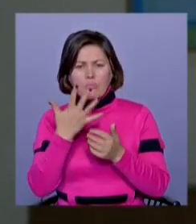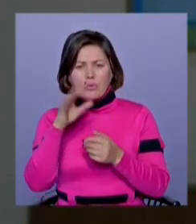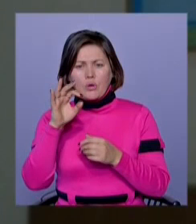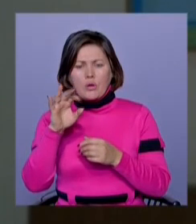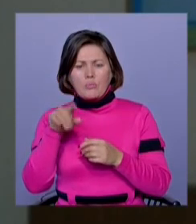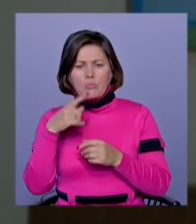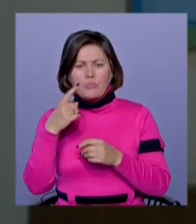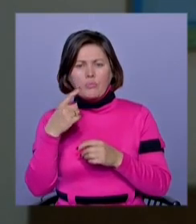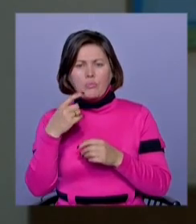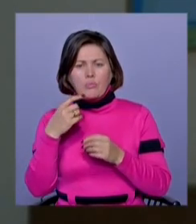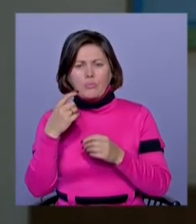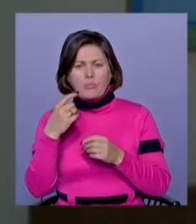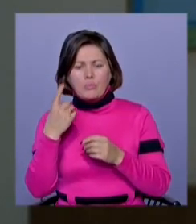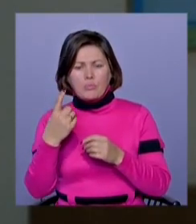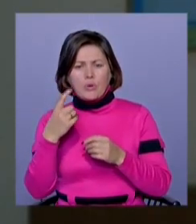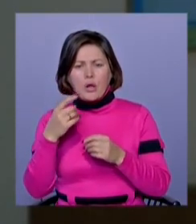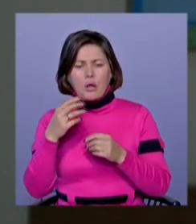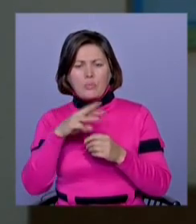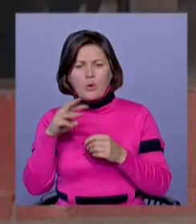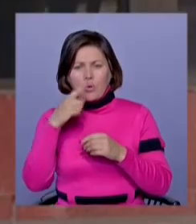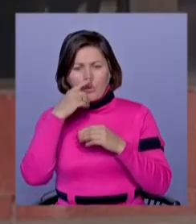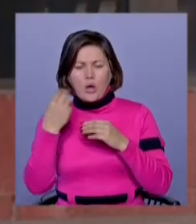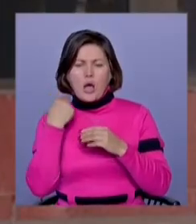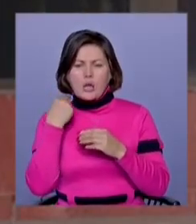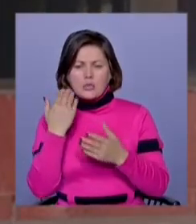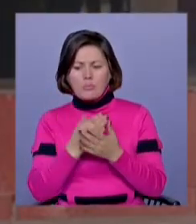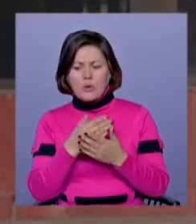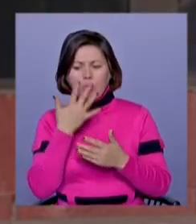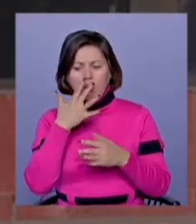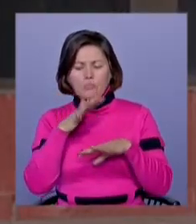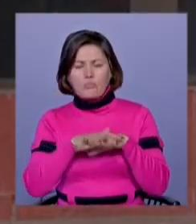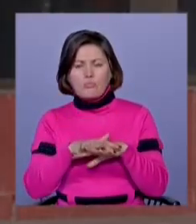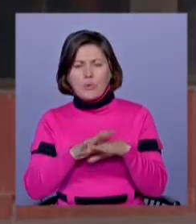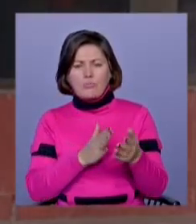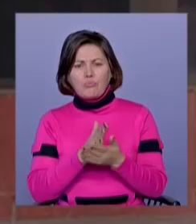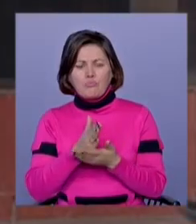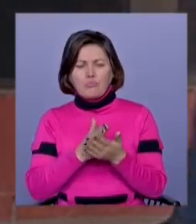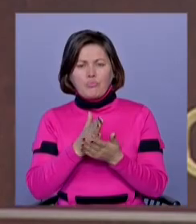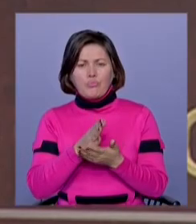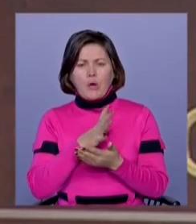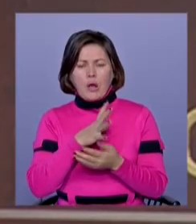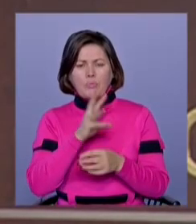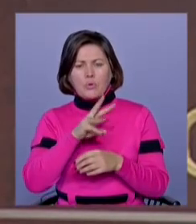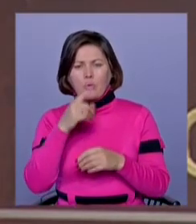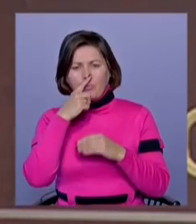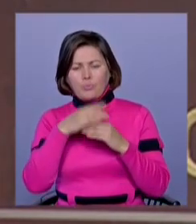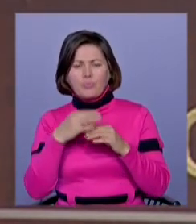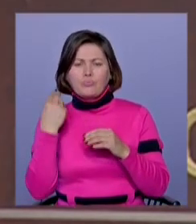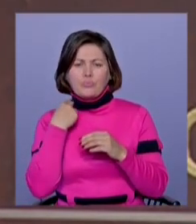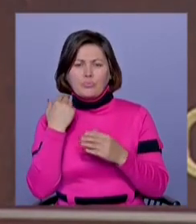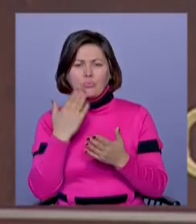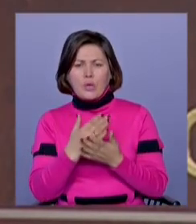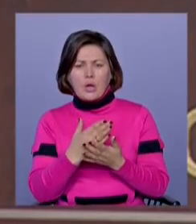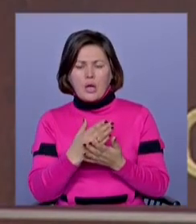5,1 миллионға жуық қарыз берешегі бар. Ұлттық банкінің қызметкерлерінің миллионға жуық қарызы бар